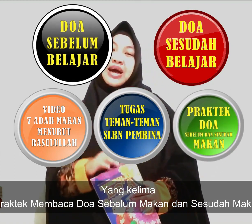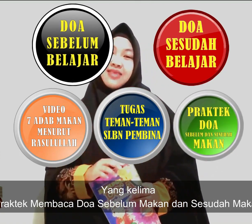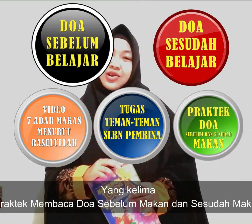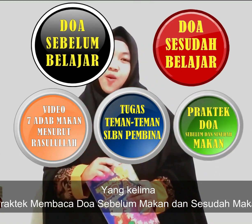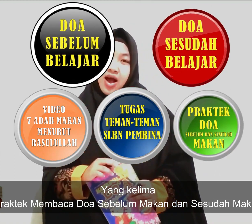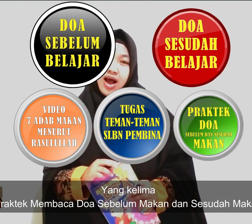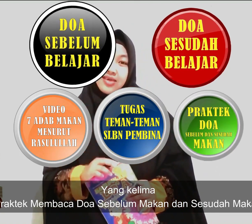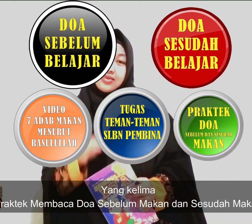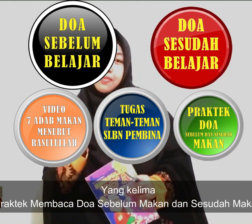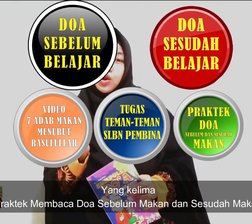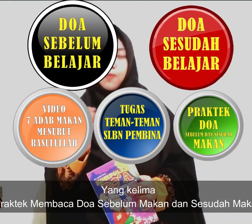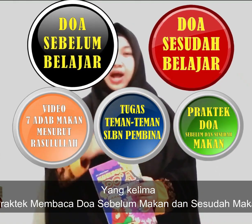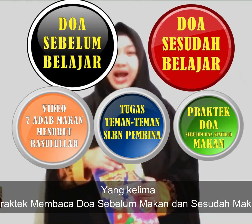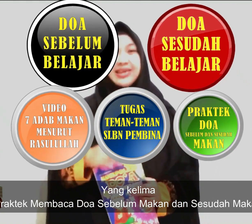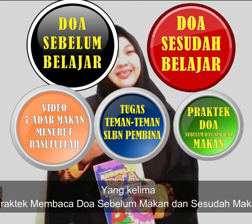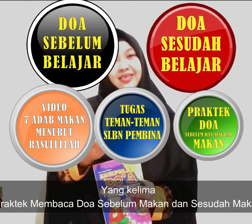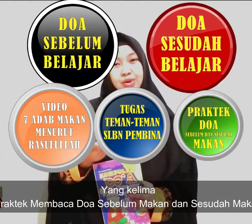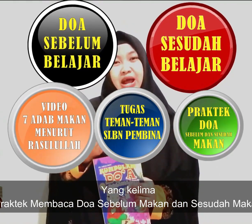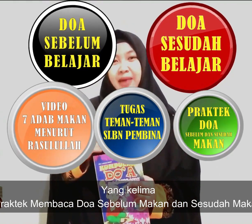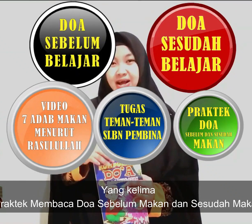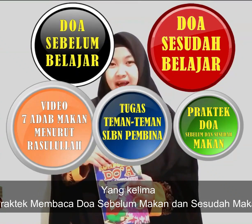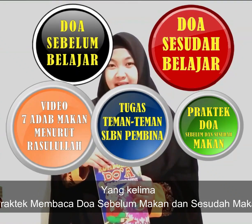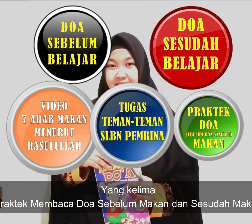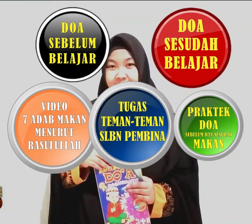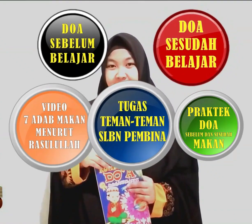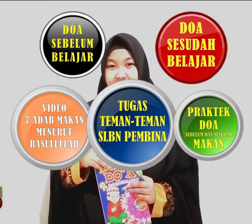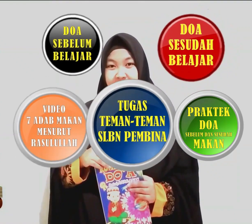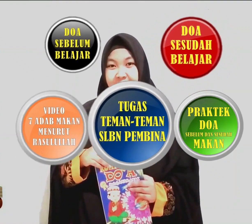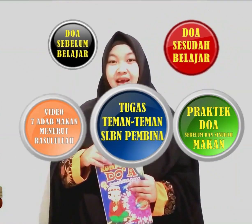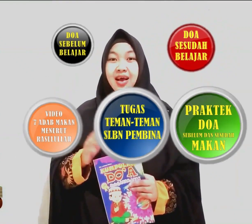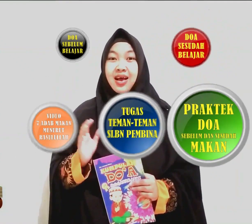praktek membaca doa sebelum makan dan sesudah makan.